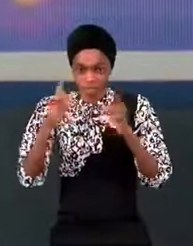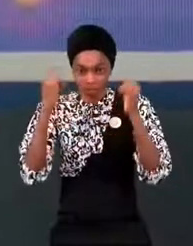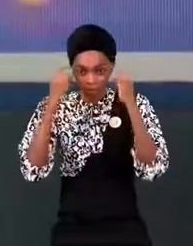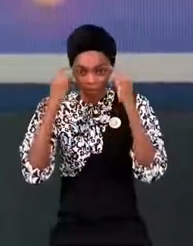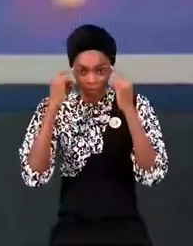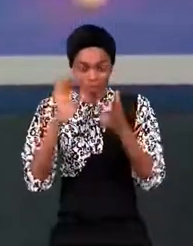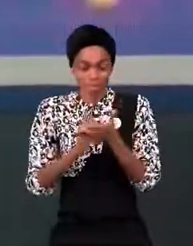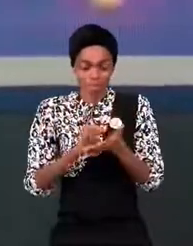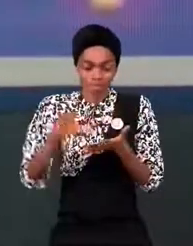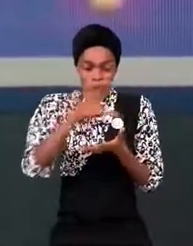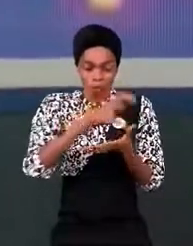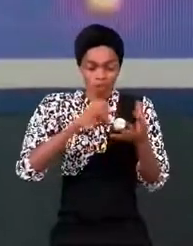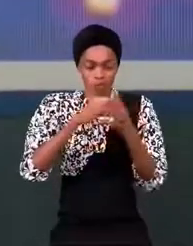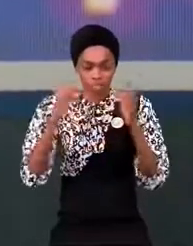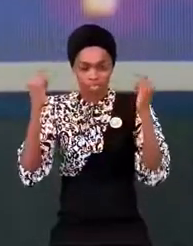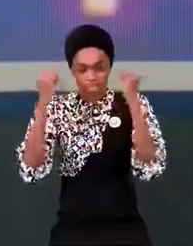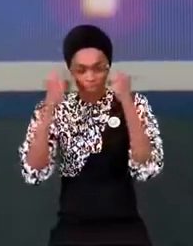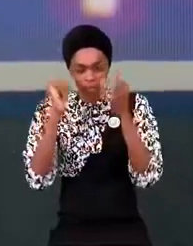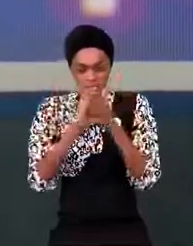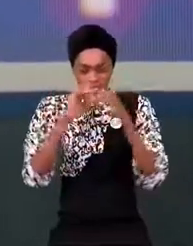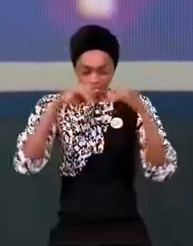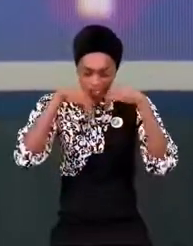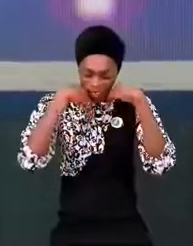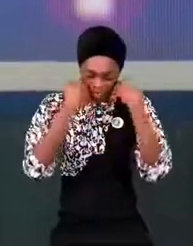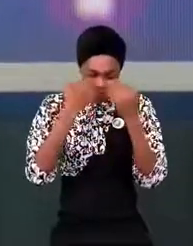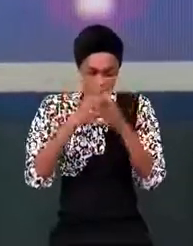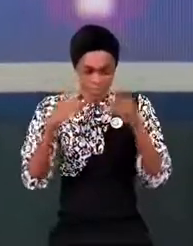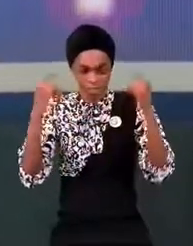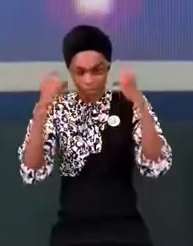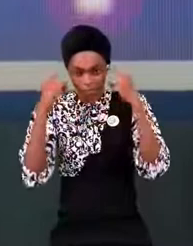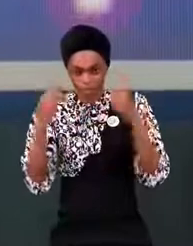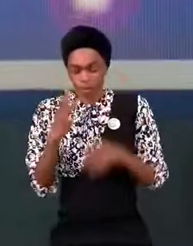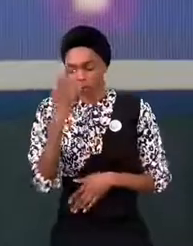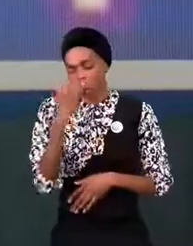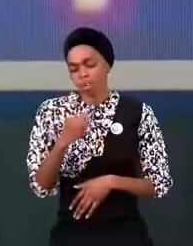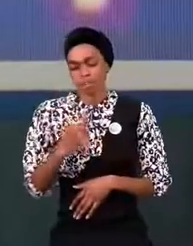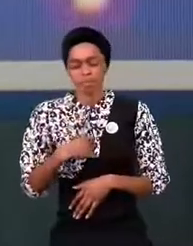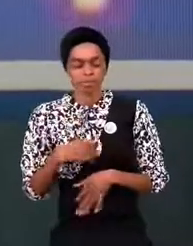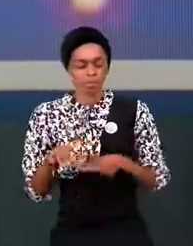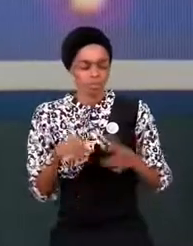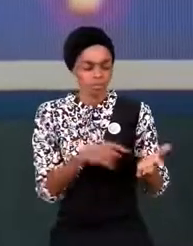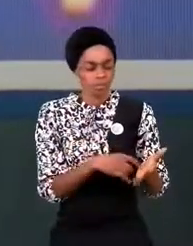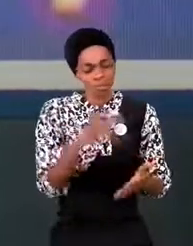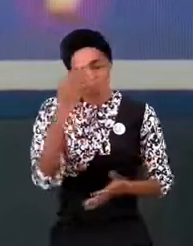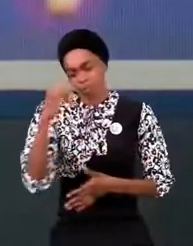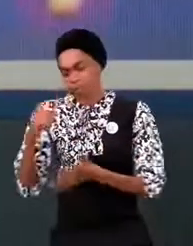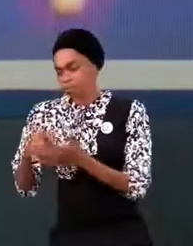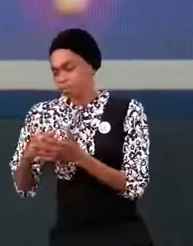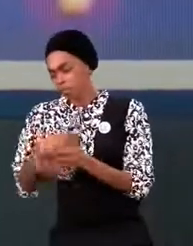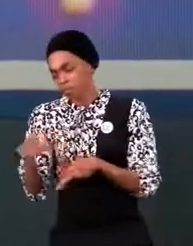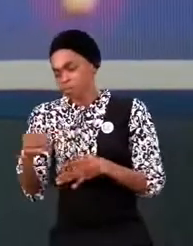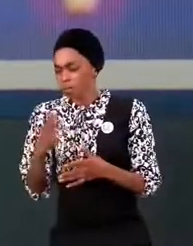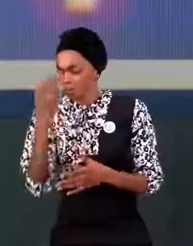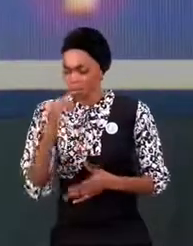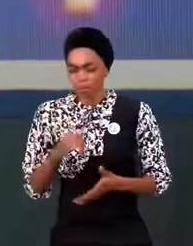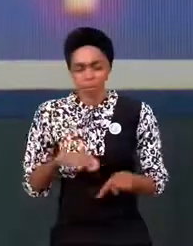la honte dans notre esprit. Pourquoi est-ce que je fais ceci? Pourquoi est-ce que je n'arrive pas à mener une bonne vie?